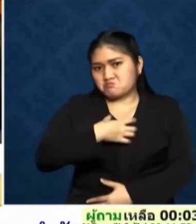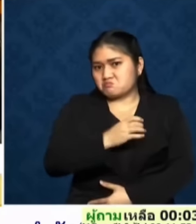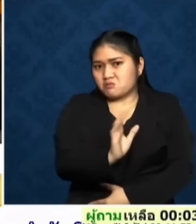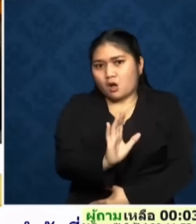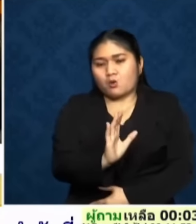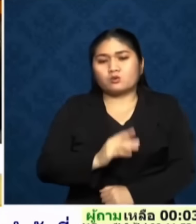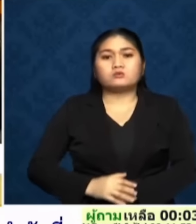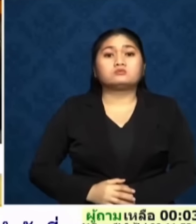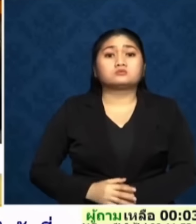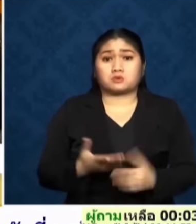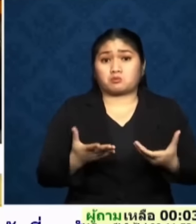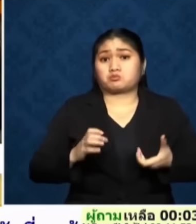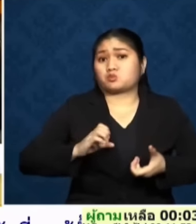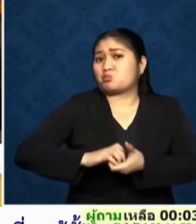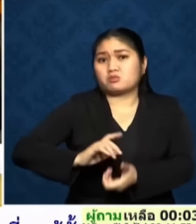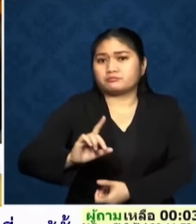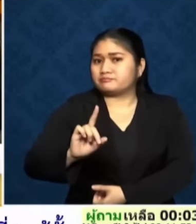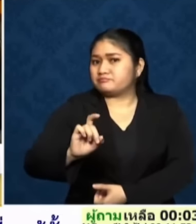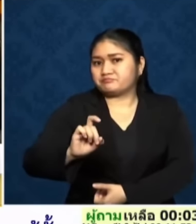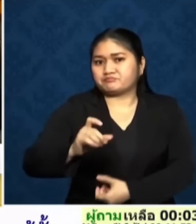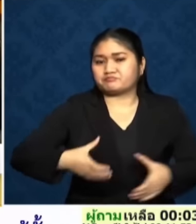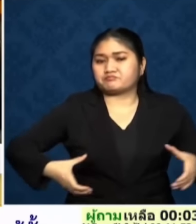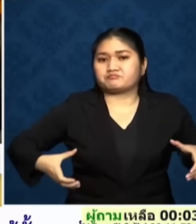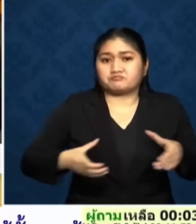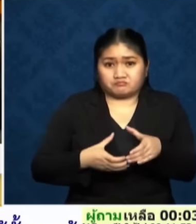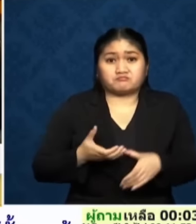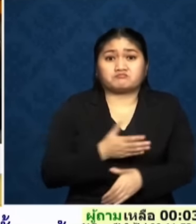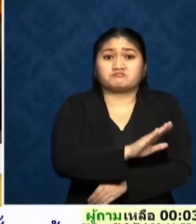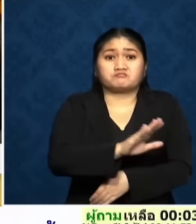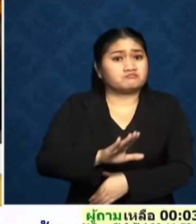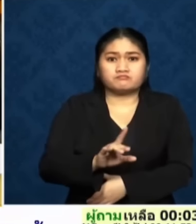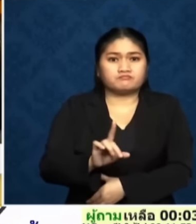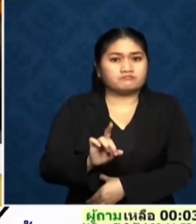มมือกับพรรคท่านได้